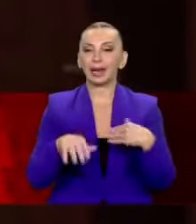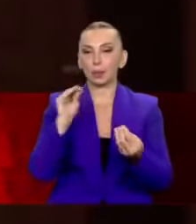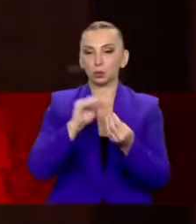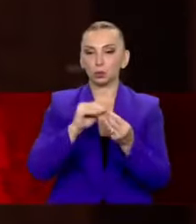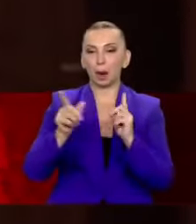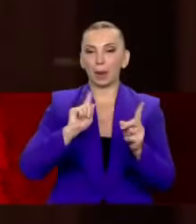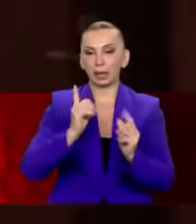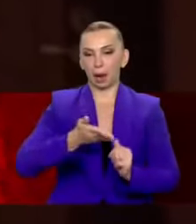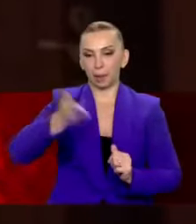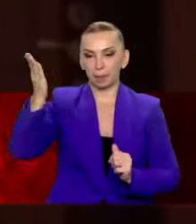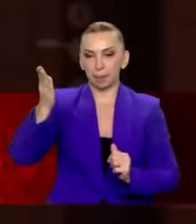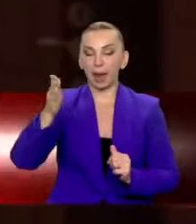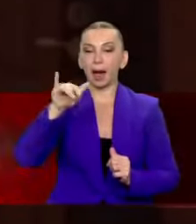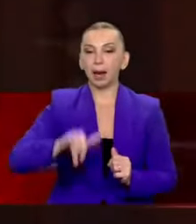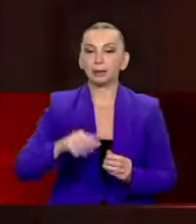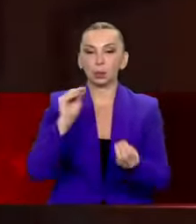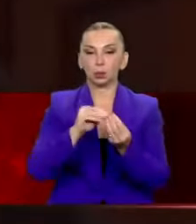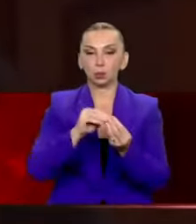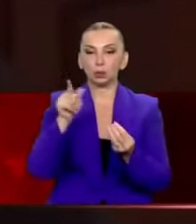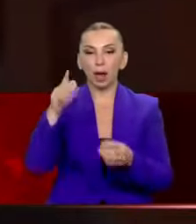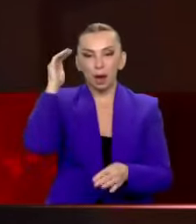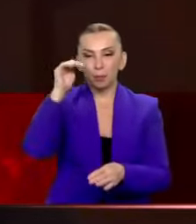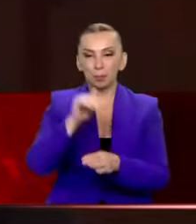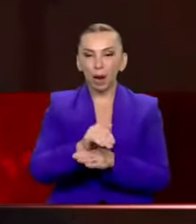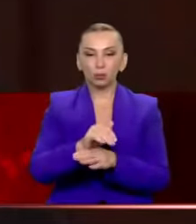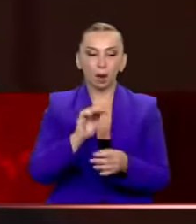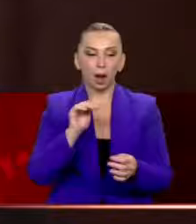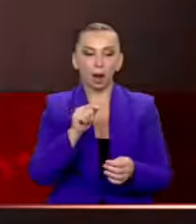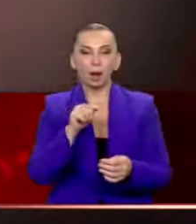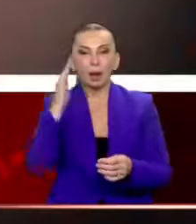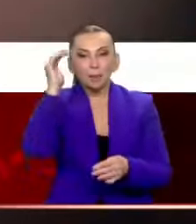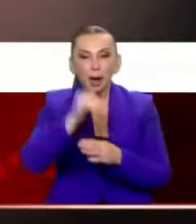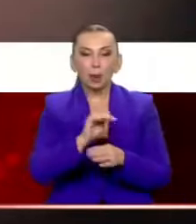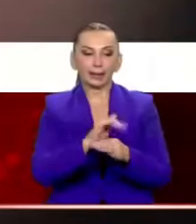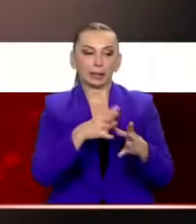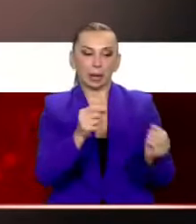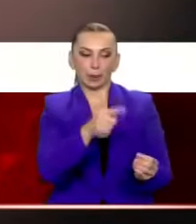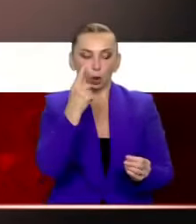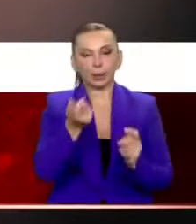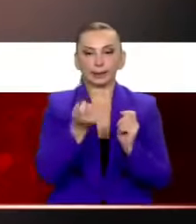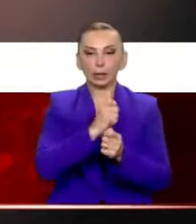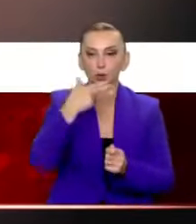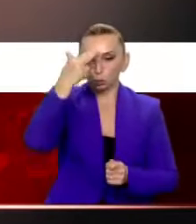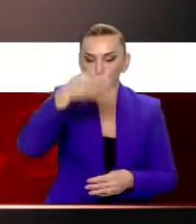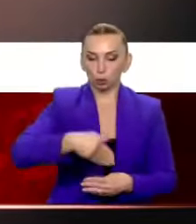suçundan dava açılan sanık hakkındaki suçlama mağdur hayatını kaybettiği için değişebilir. Cuma